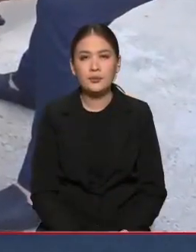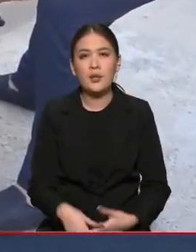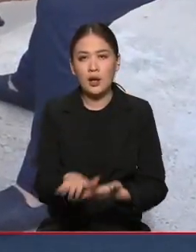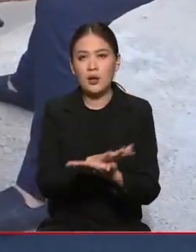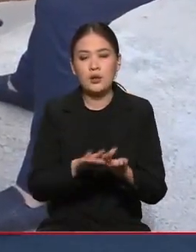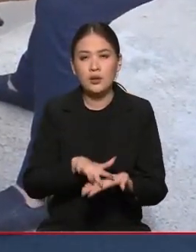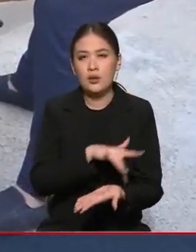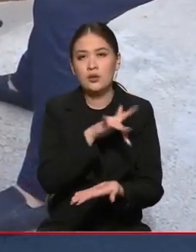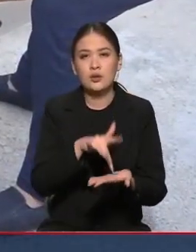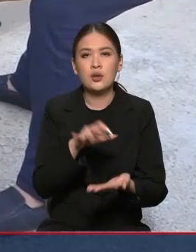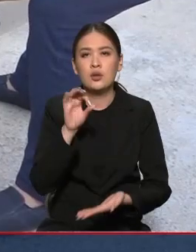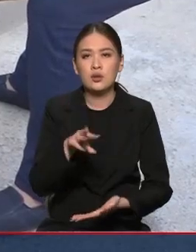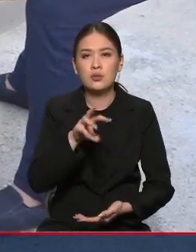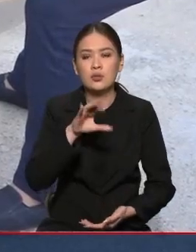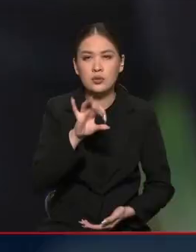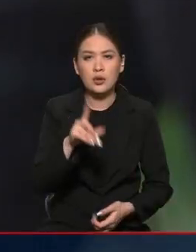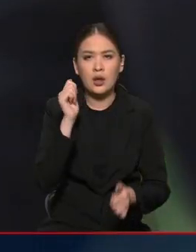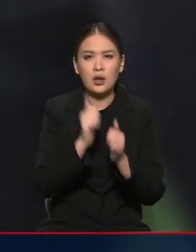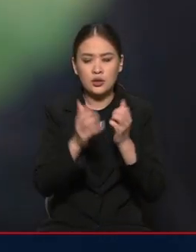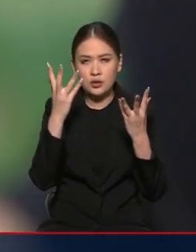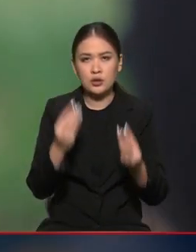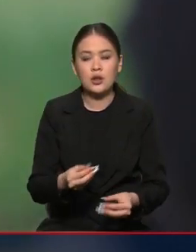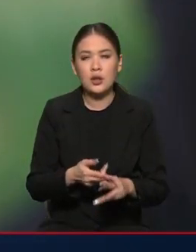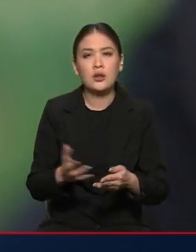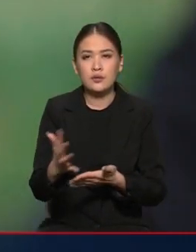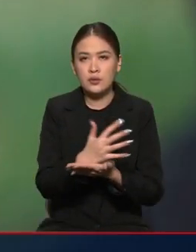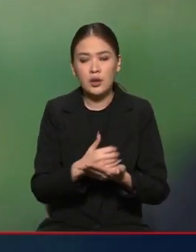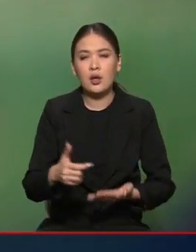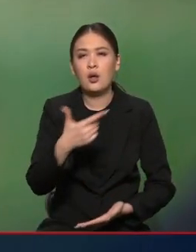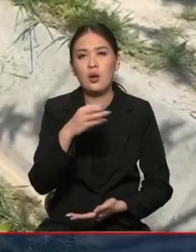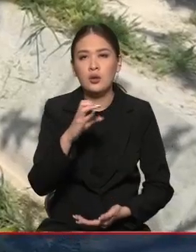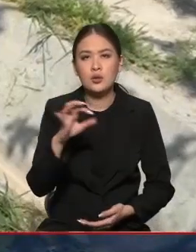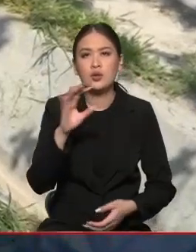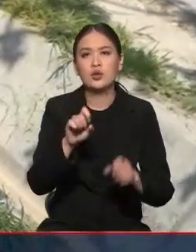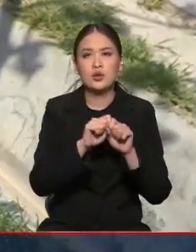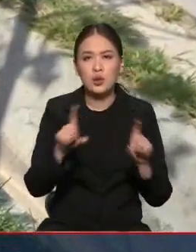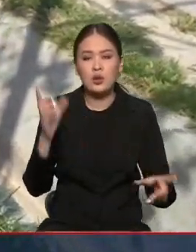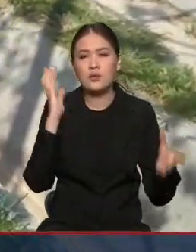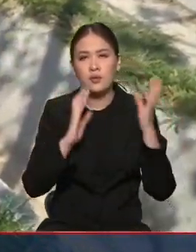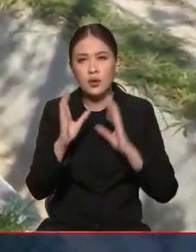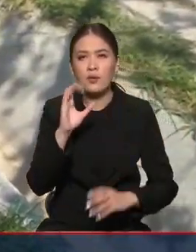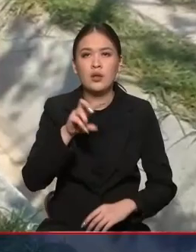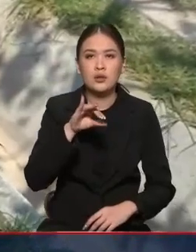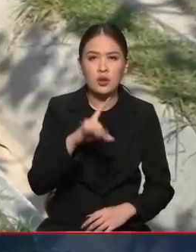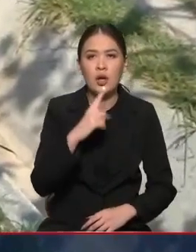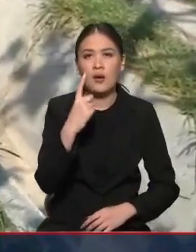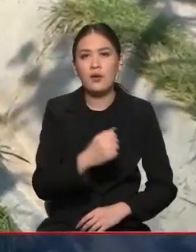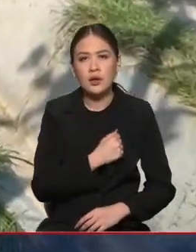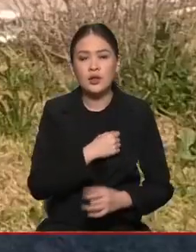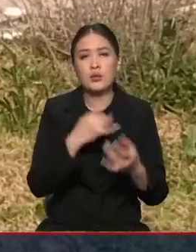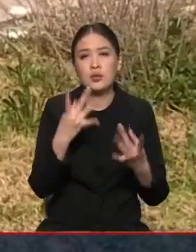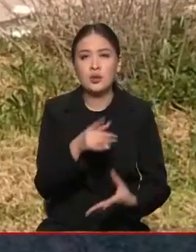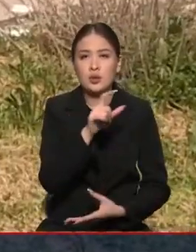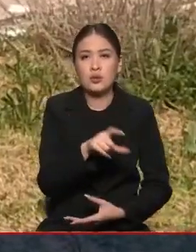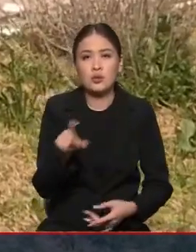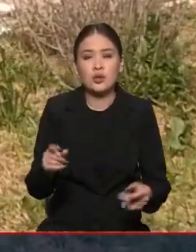Очищают город от мусора практически каждый день. Подключаются все госучреждения – школы, вузы, волонтеры, военные и просто жители